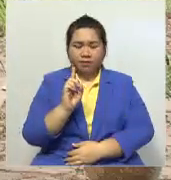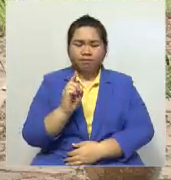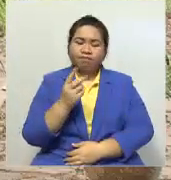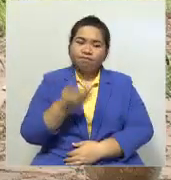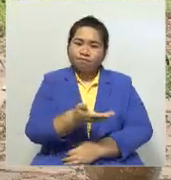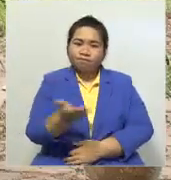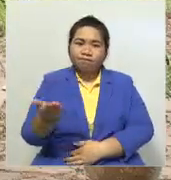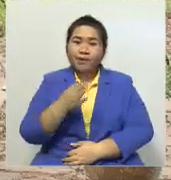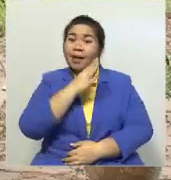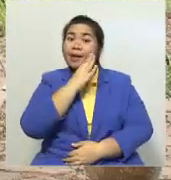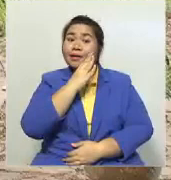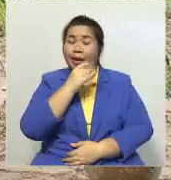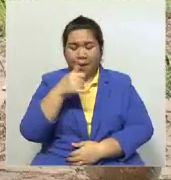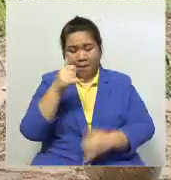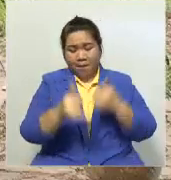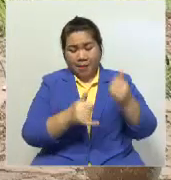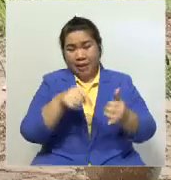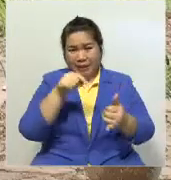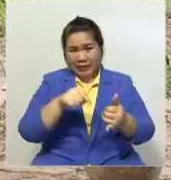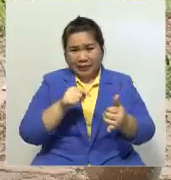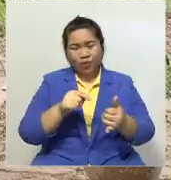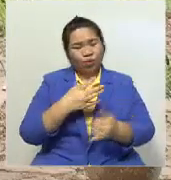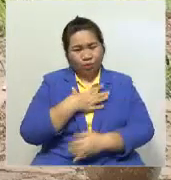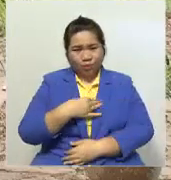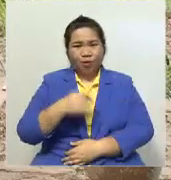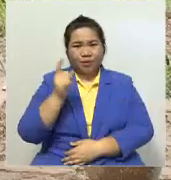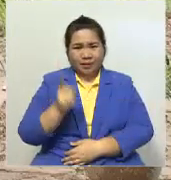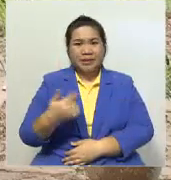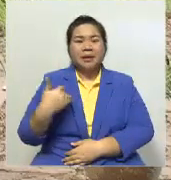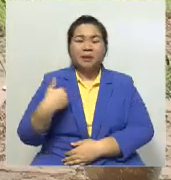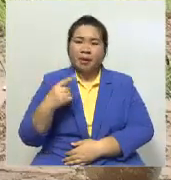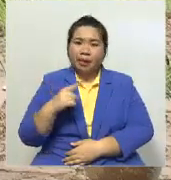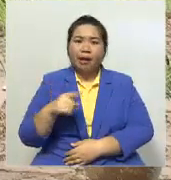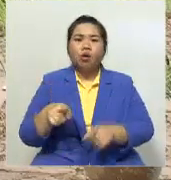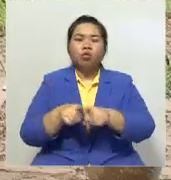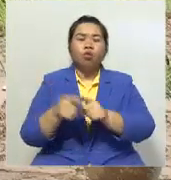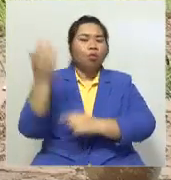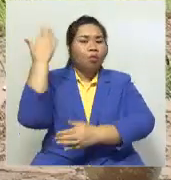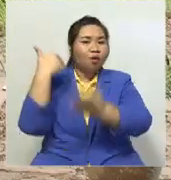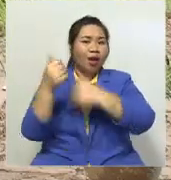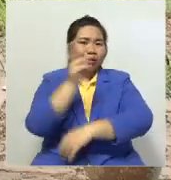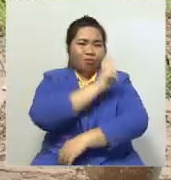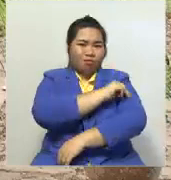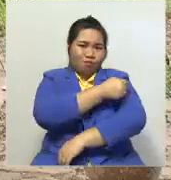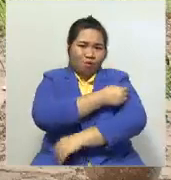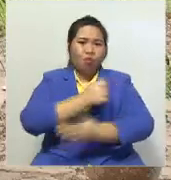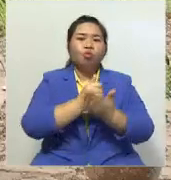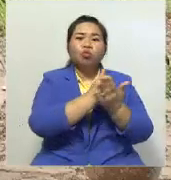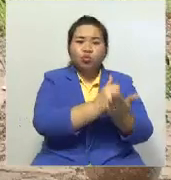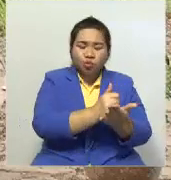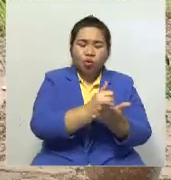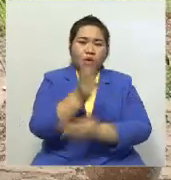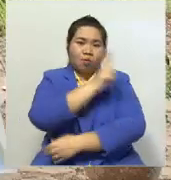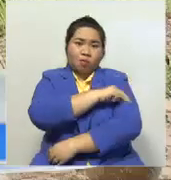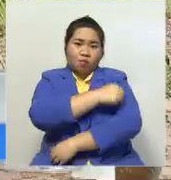และคุณนิสาการถ้าเกิดได้มาที่นี่จะต้องประทับใจอย่างแน่นอนเพราะที่นี่มีการรักษาผ่านทางแพทย์แผนไทยประกอบกับแพทย์แผนปัจจุบันนะ